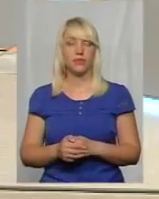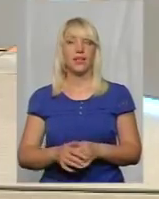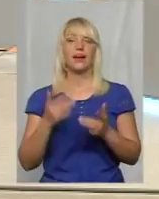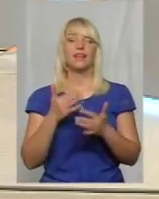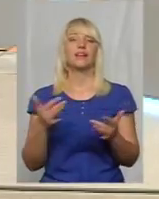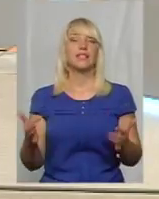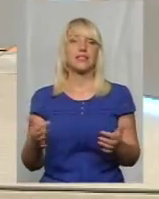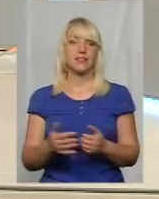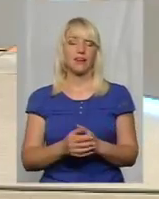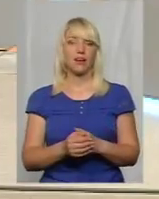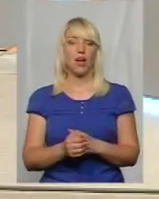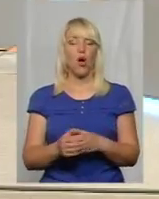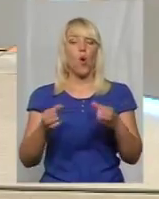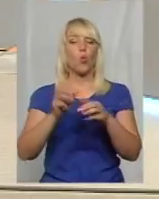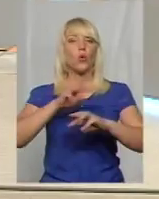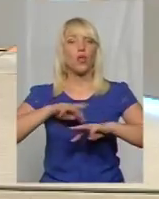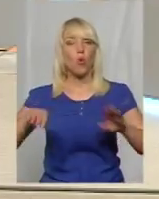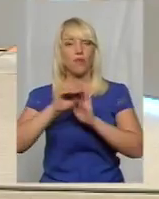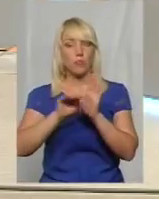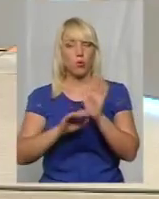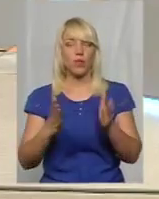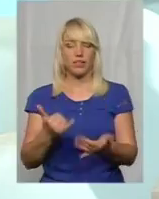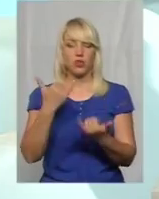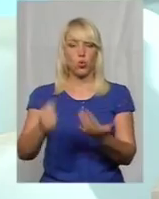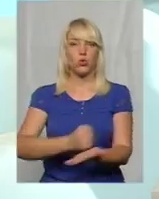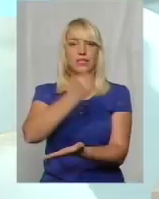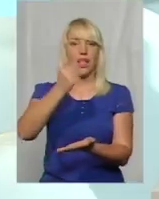різних і урядових програм, які сьогодні затверджені,